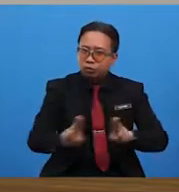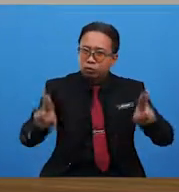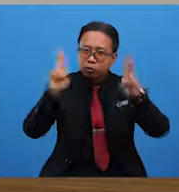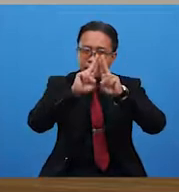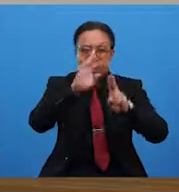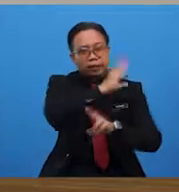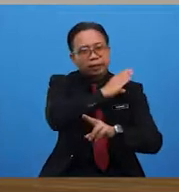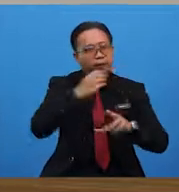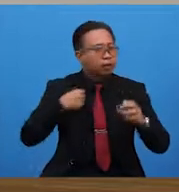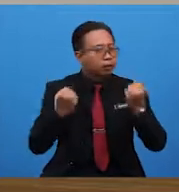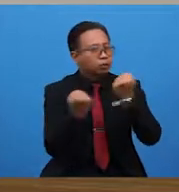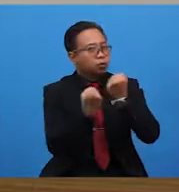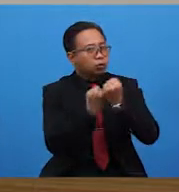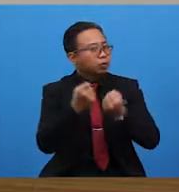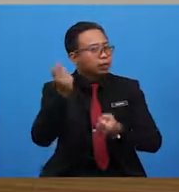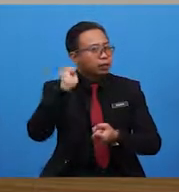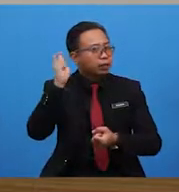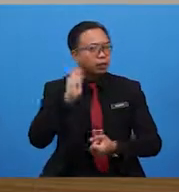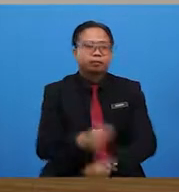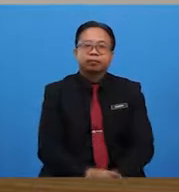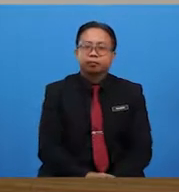subjek sosok Neng tadi melalui